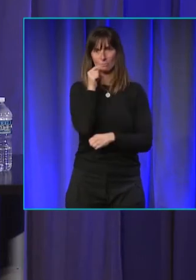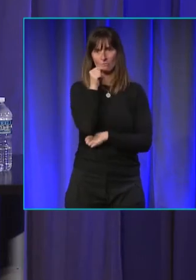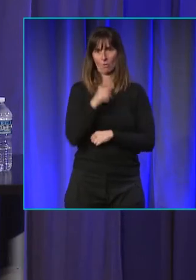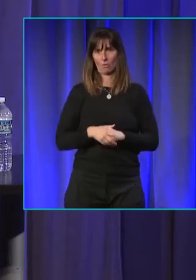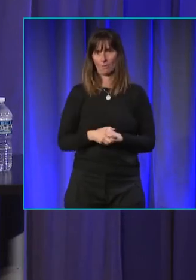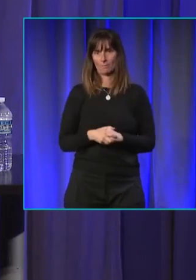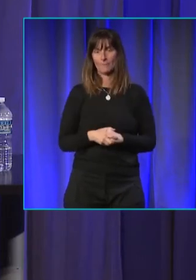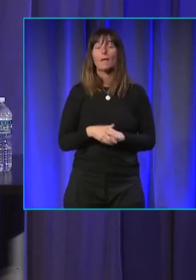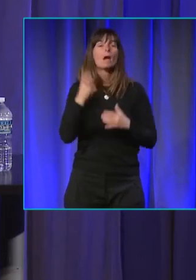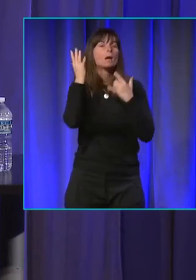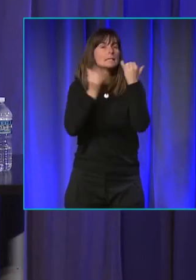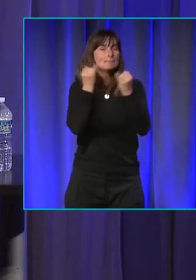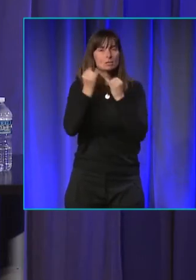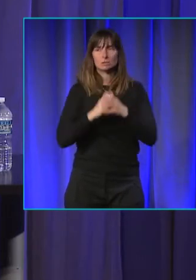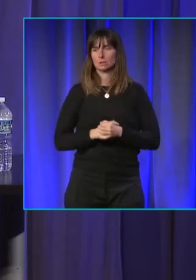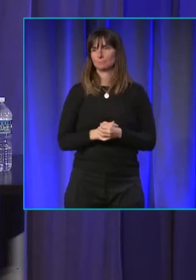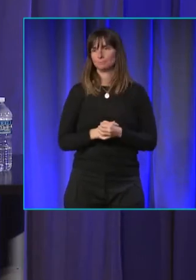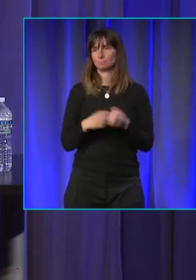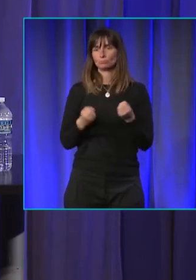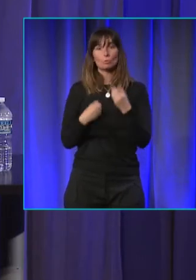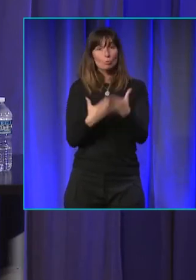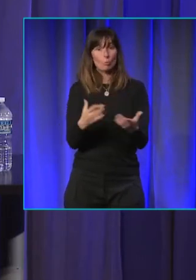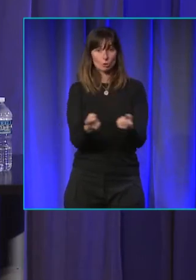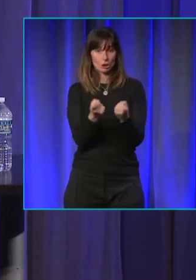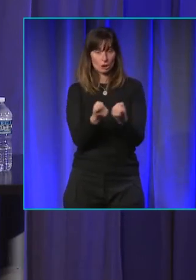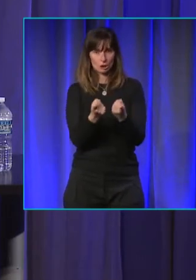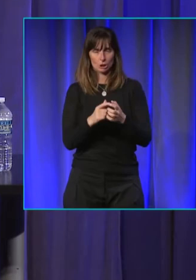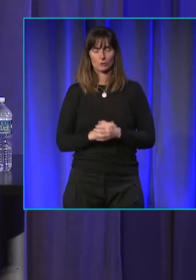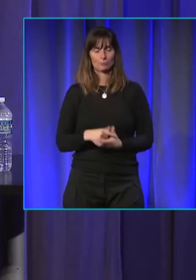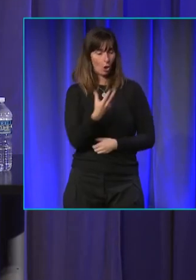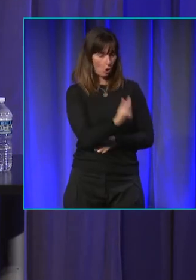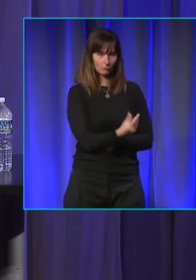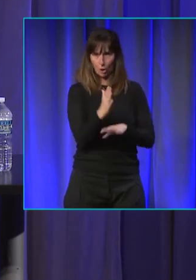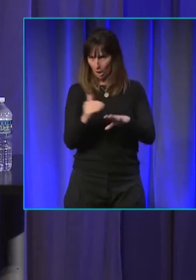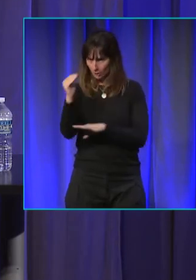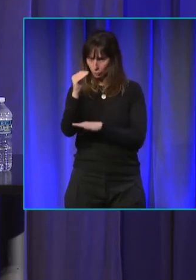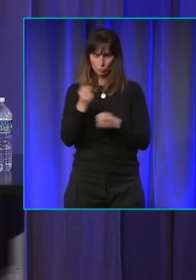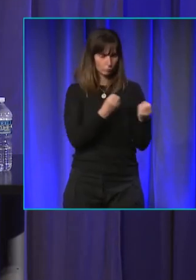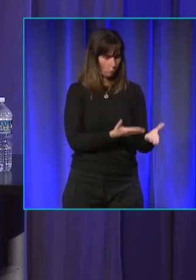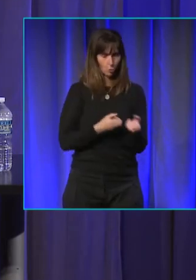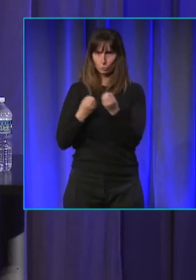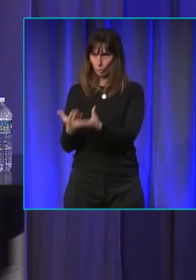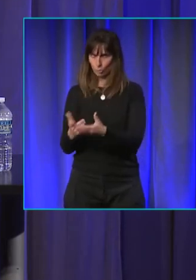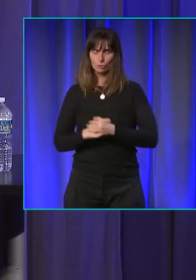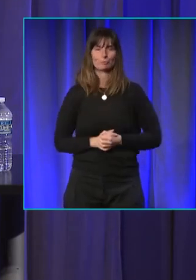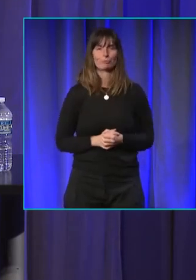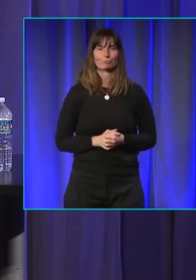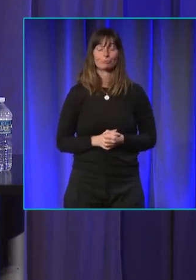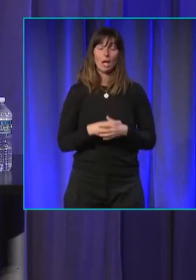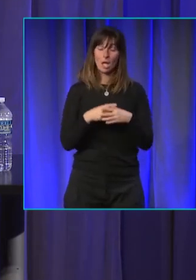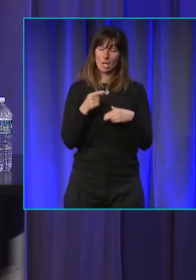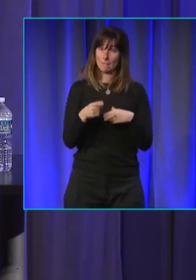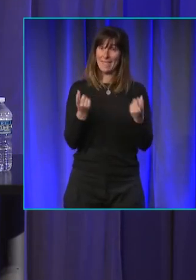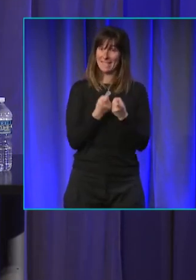Parce que si vous mettez, si vous proposez un exercice à un enfant et un adulte qui doit être réalisé à la même